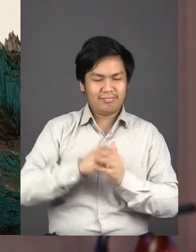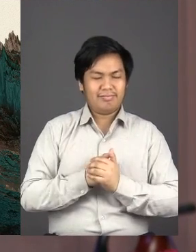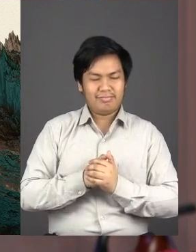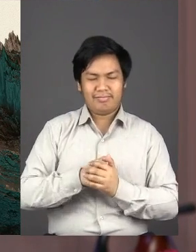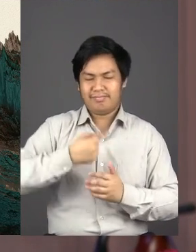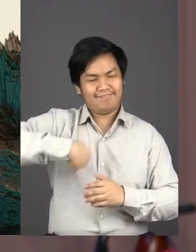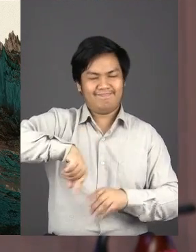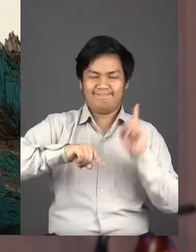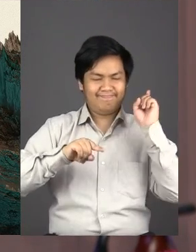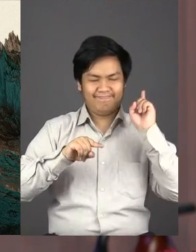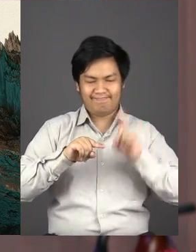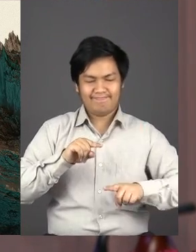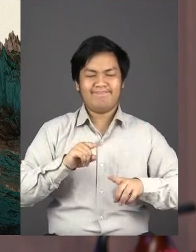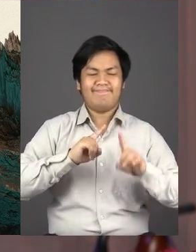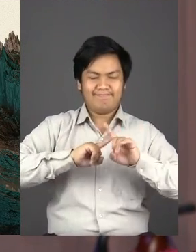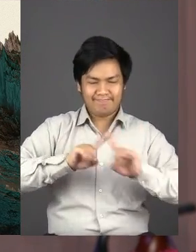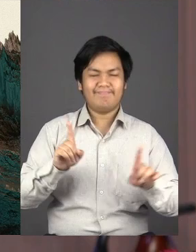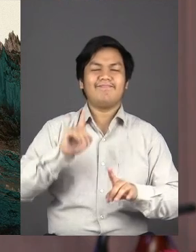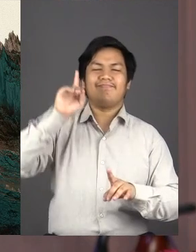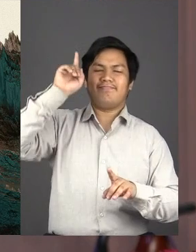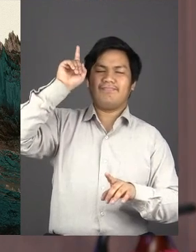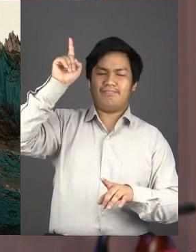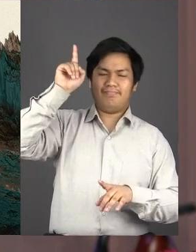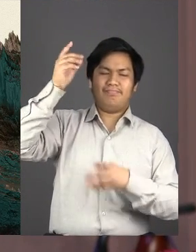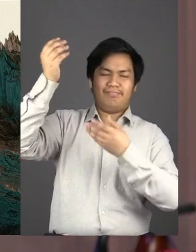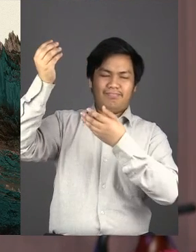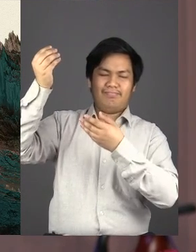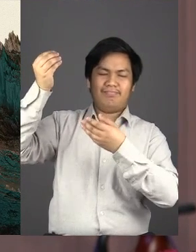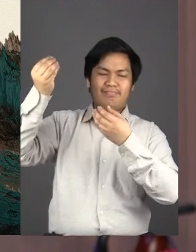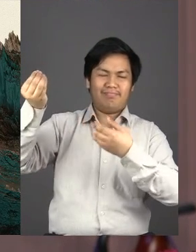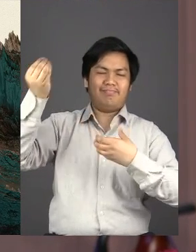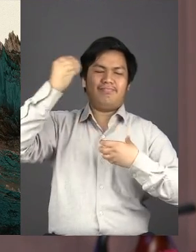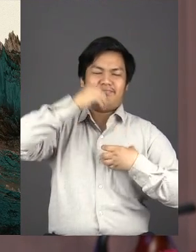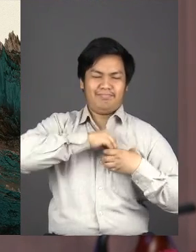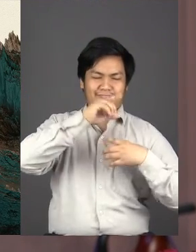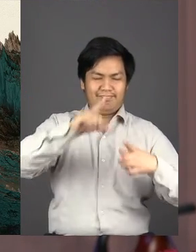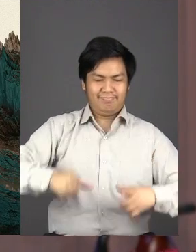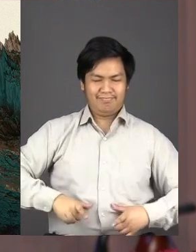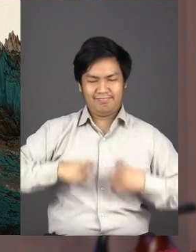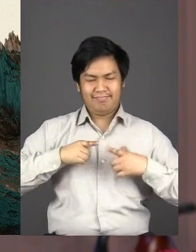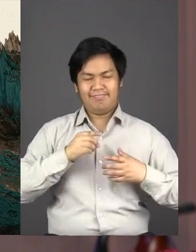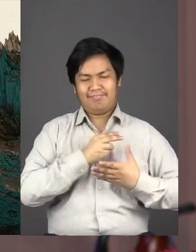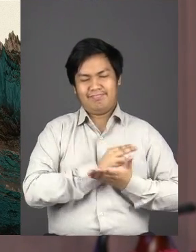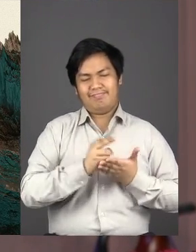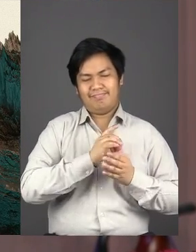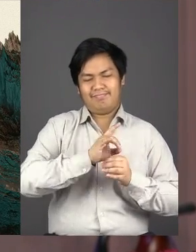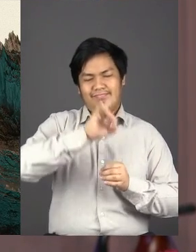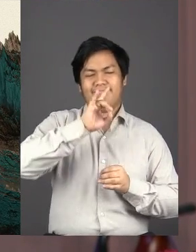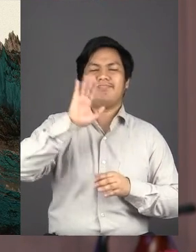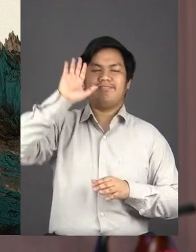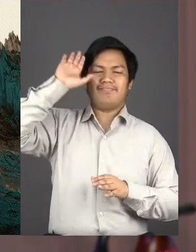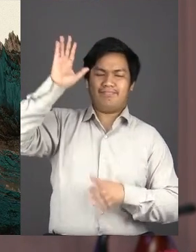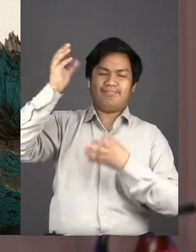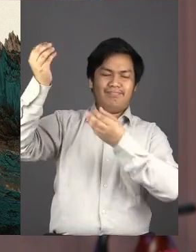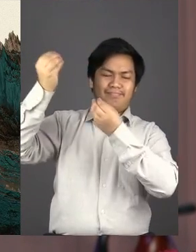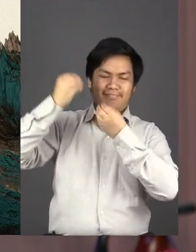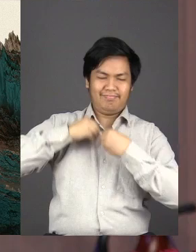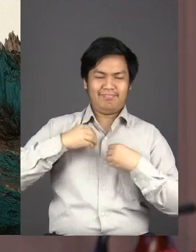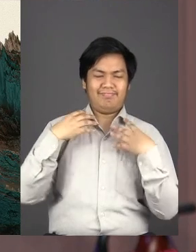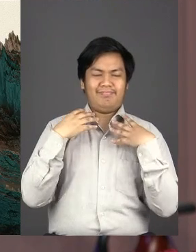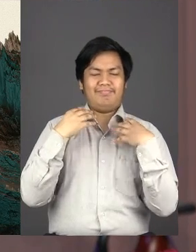namin kaya ito, ngunit kayo ay namubuhay sa amin sa pamamagitan ng inyong Espiritu Santo. Kayo po ang magbigay ng